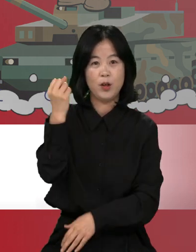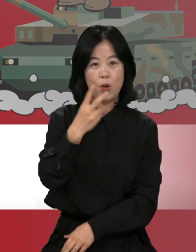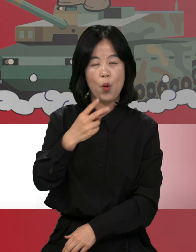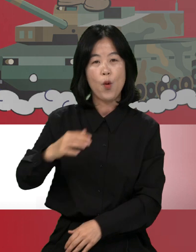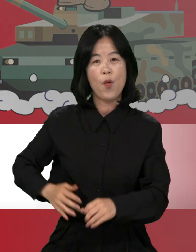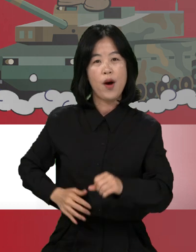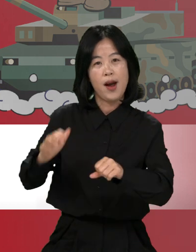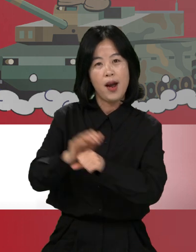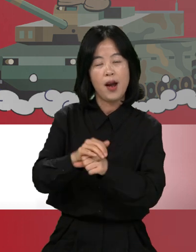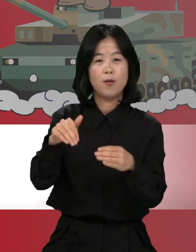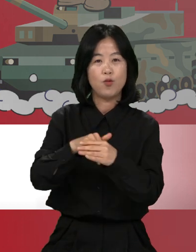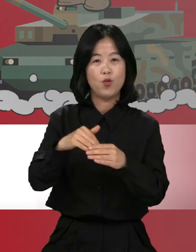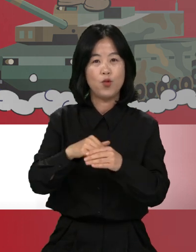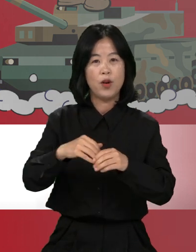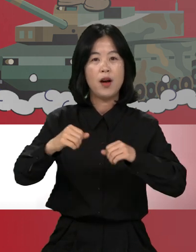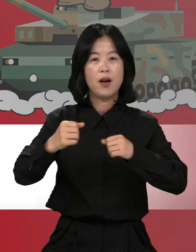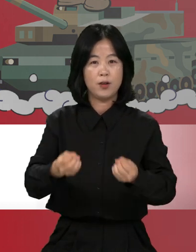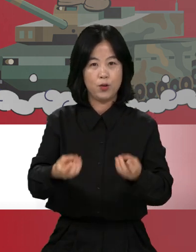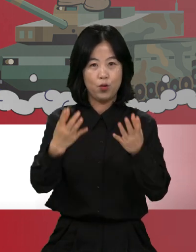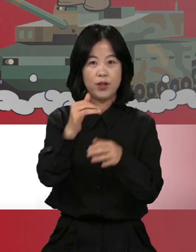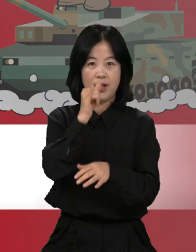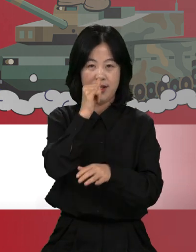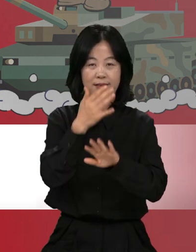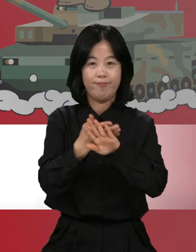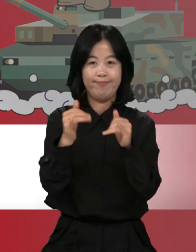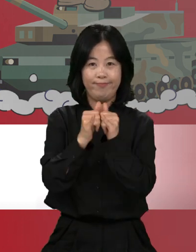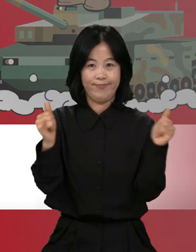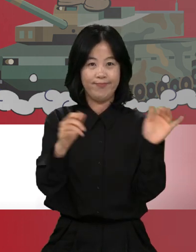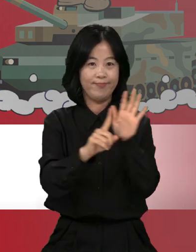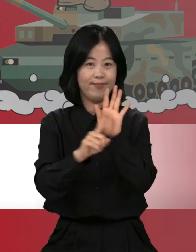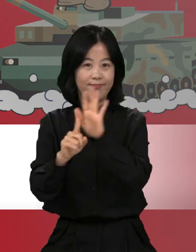해병대 문화축제 소식 주위에도 많이 알려주시면 더